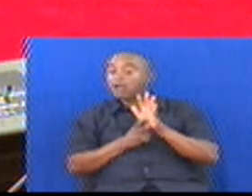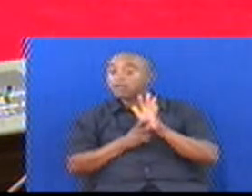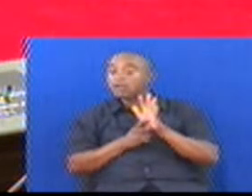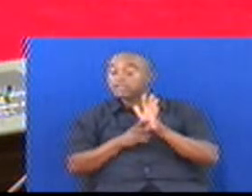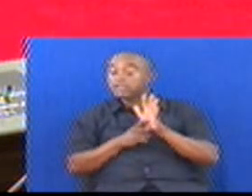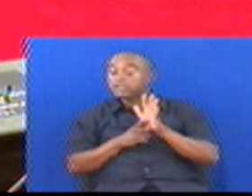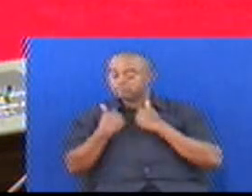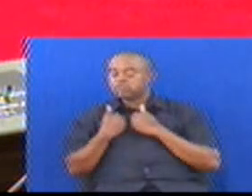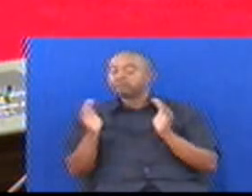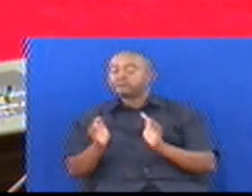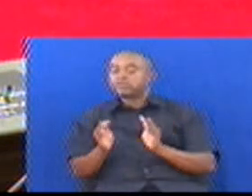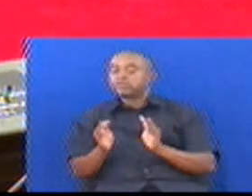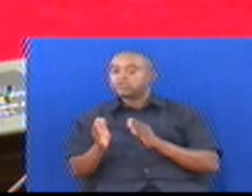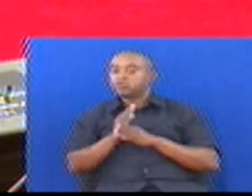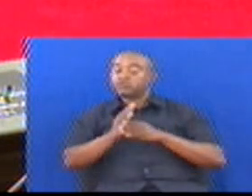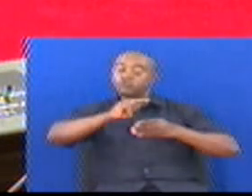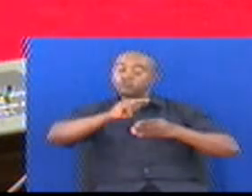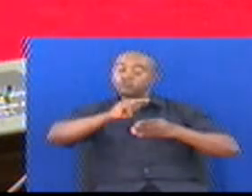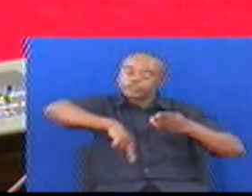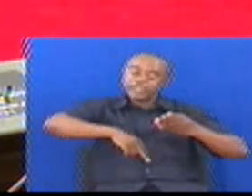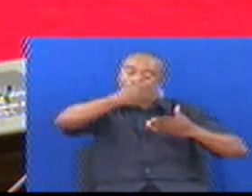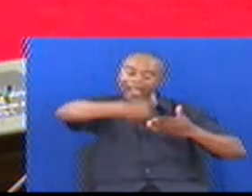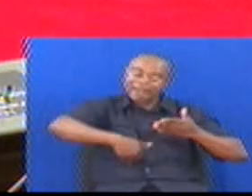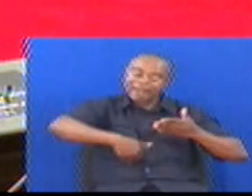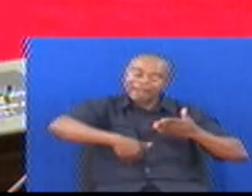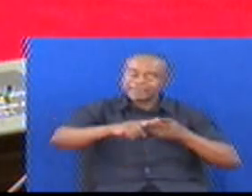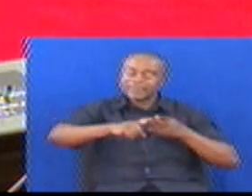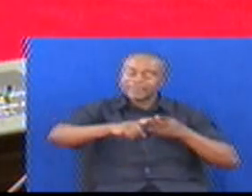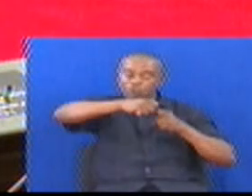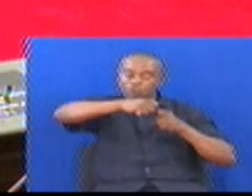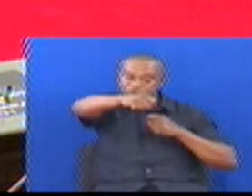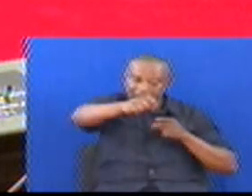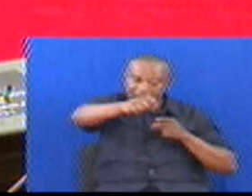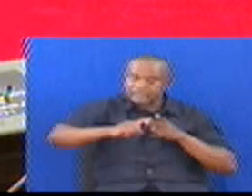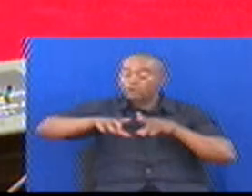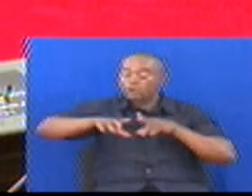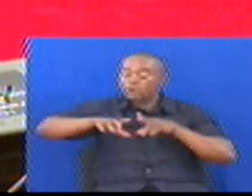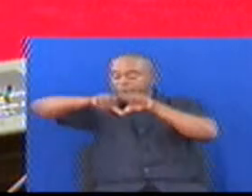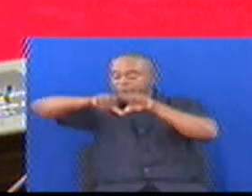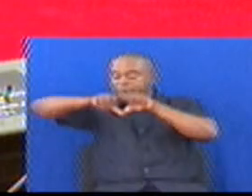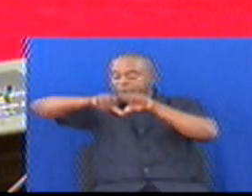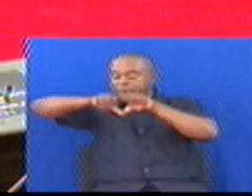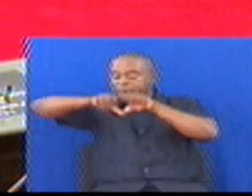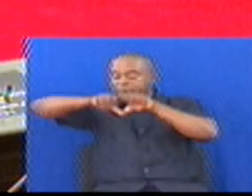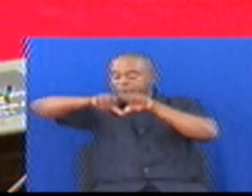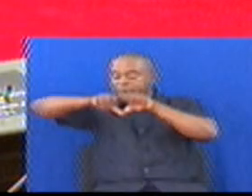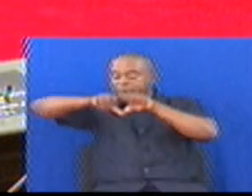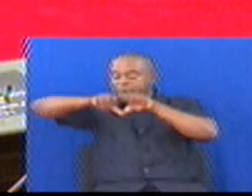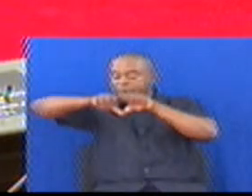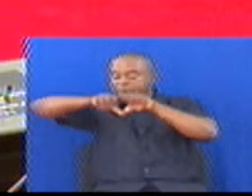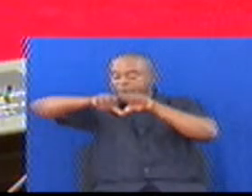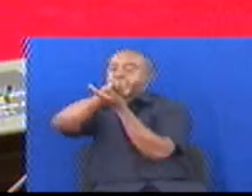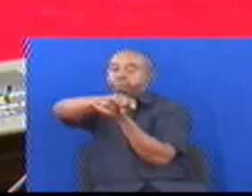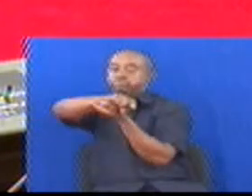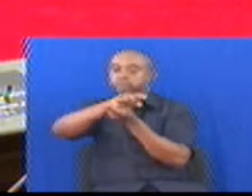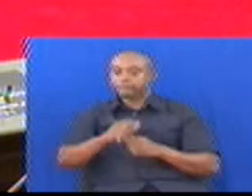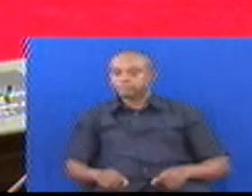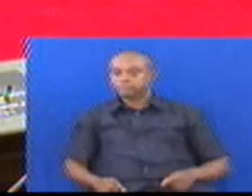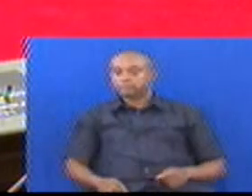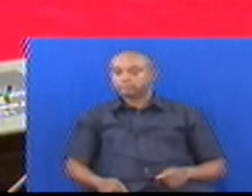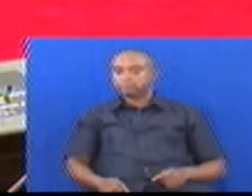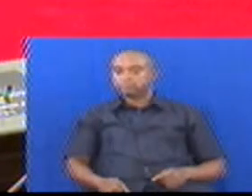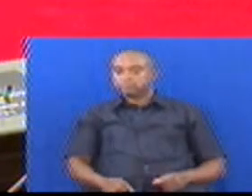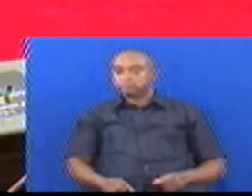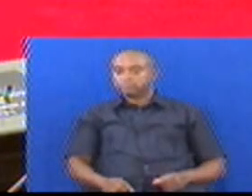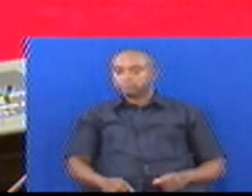728,370 za usajili wa hati, upimaji na umilikishaji wa ardhi yamebadilishwa